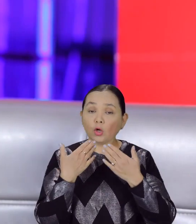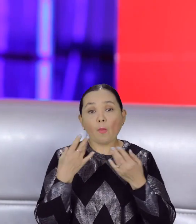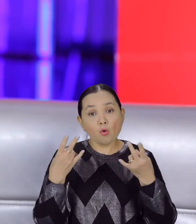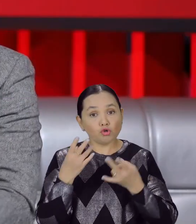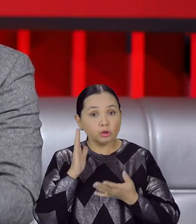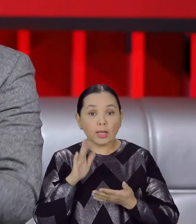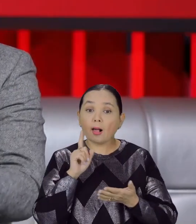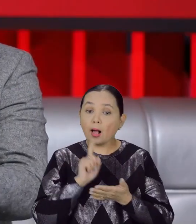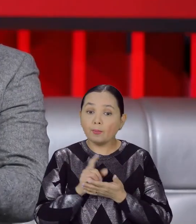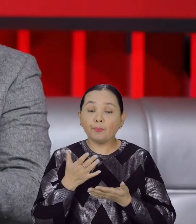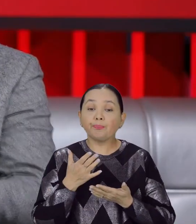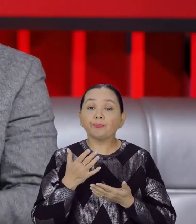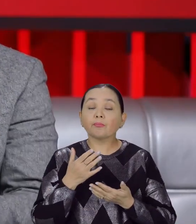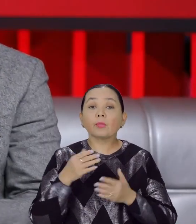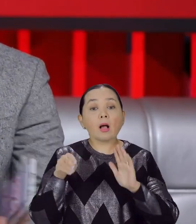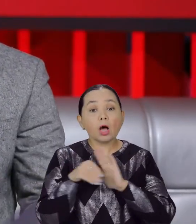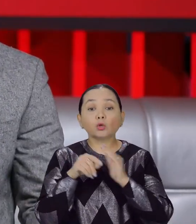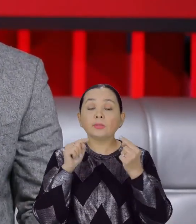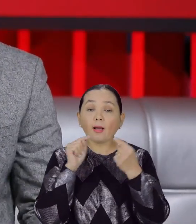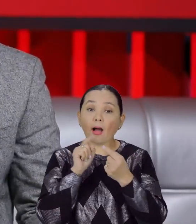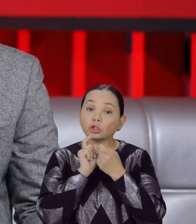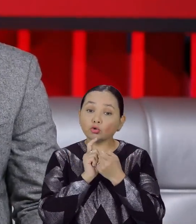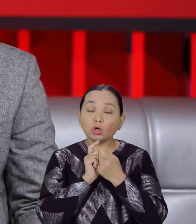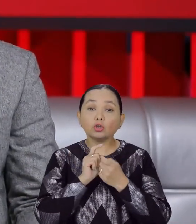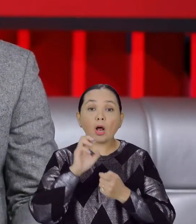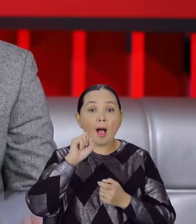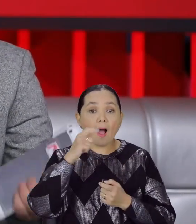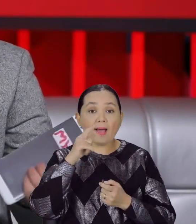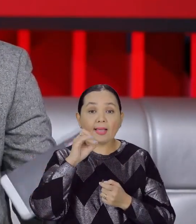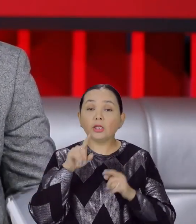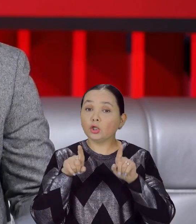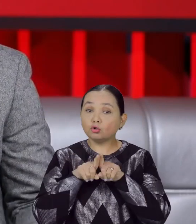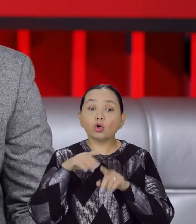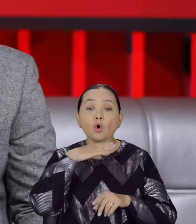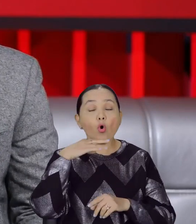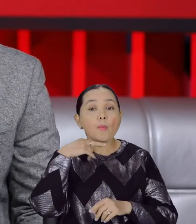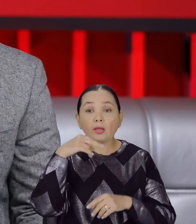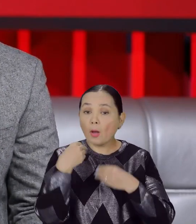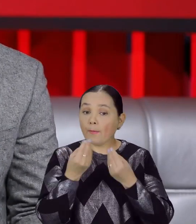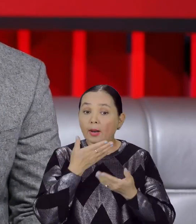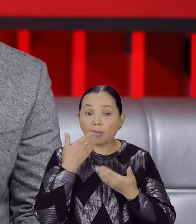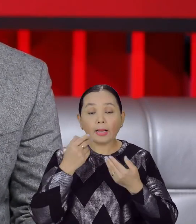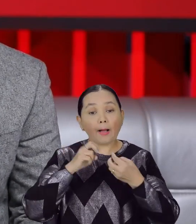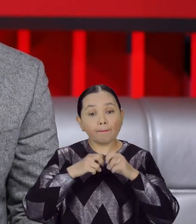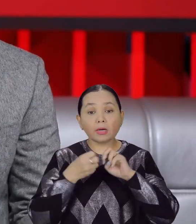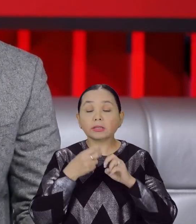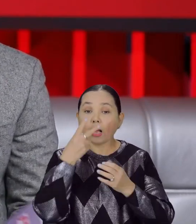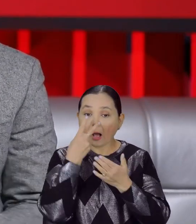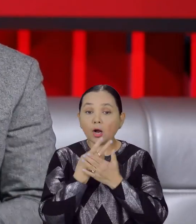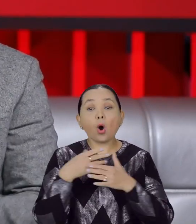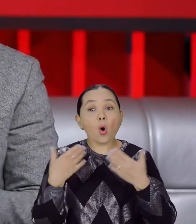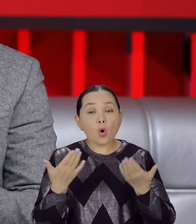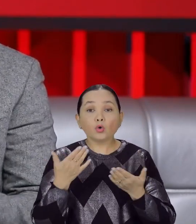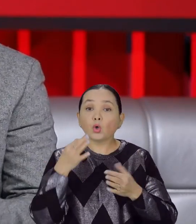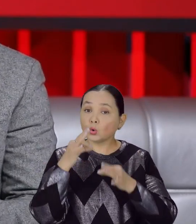bo'lish kerak. Albatta, korrupsiyaga qarshi kurash agentligi ham uncha ko'p e'tibor berilmagan masalaga e'tibor qaratdi.